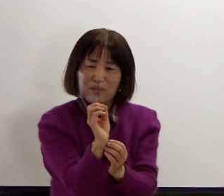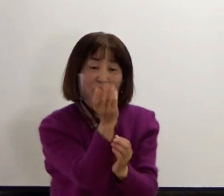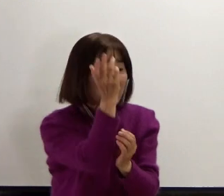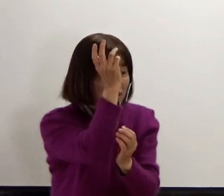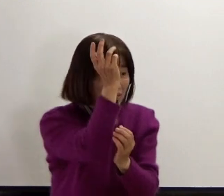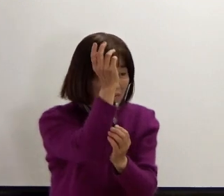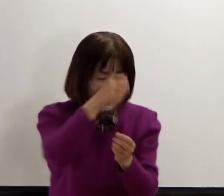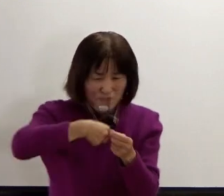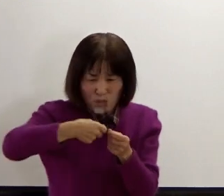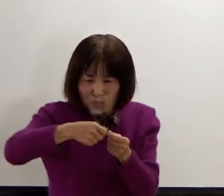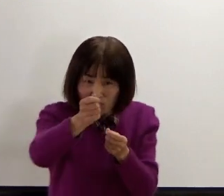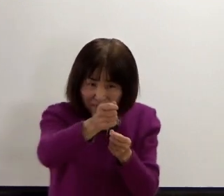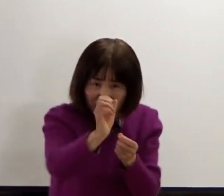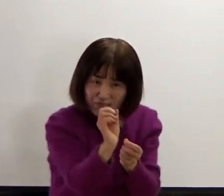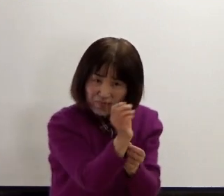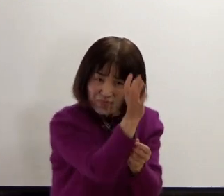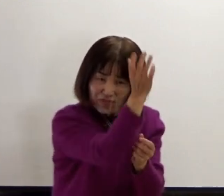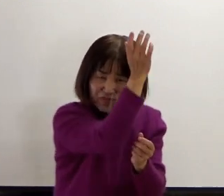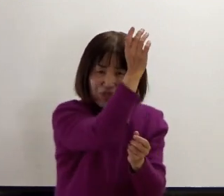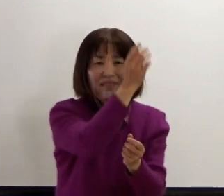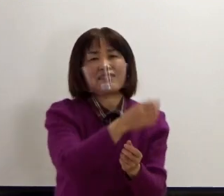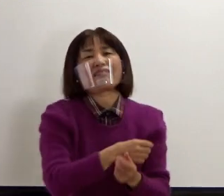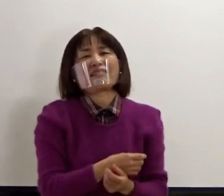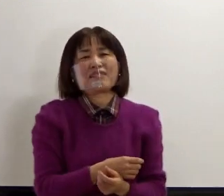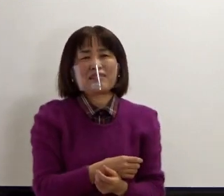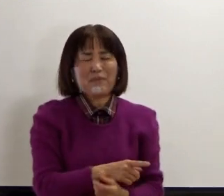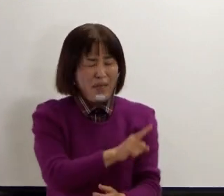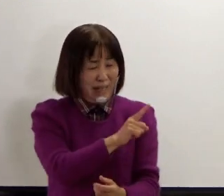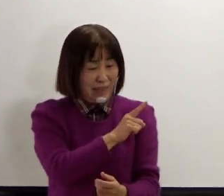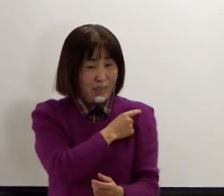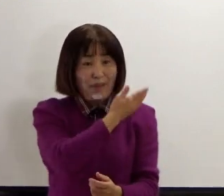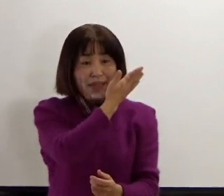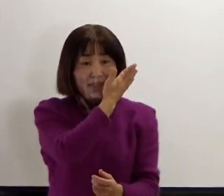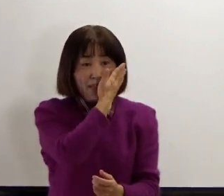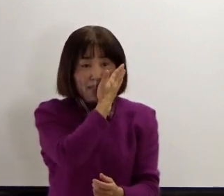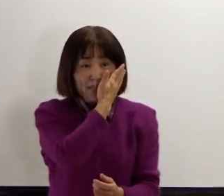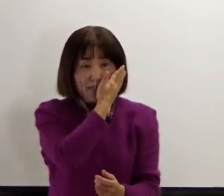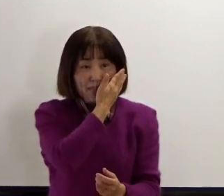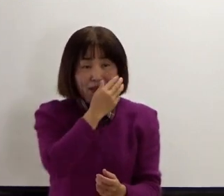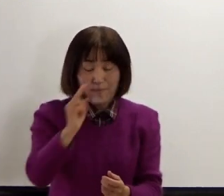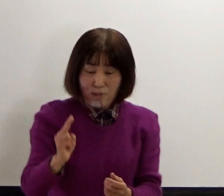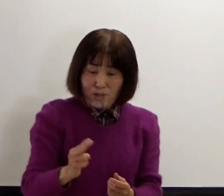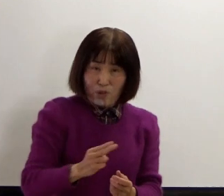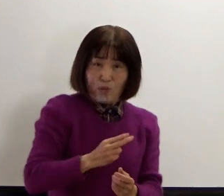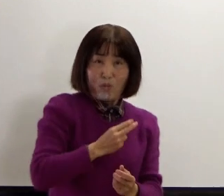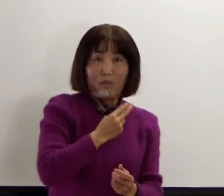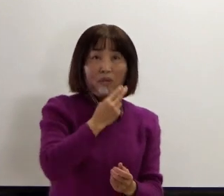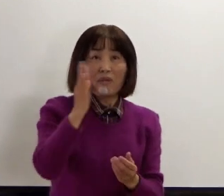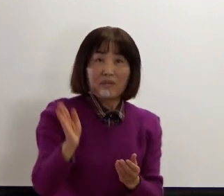を焚くという一番大切な仕事に当たりました。